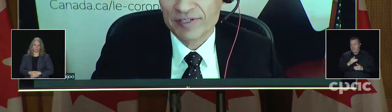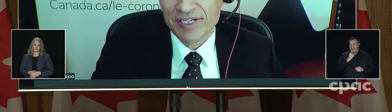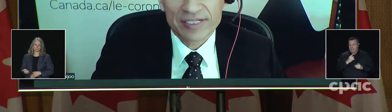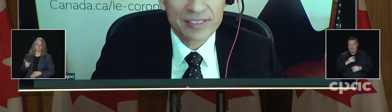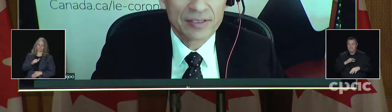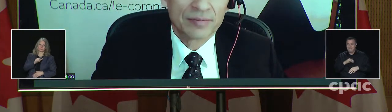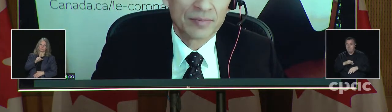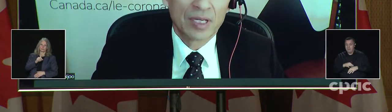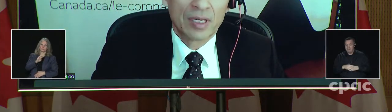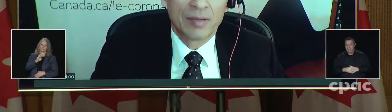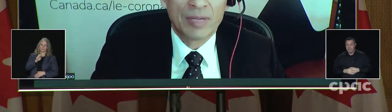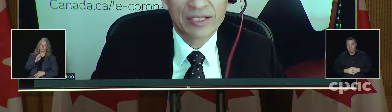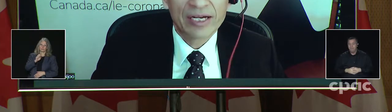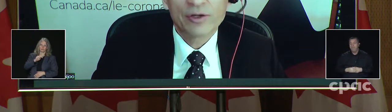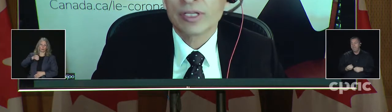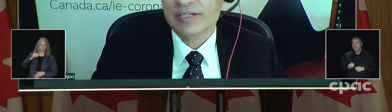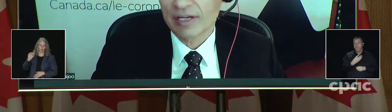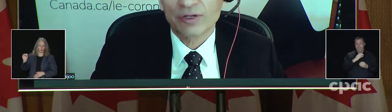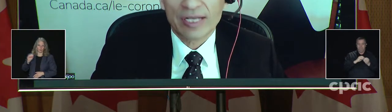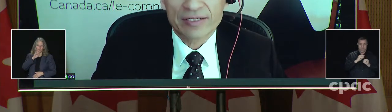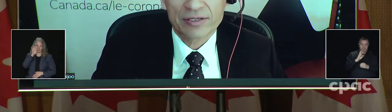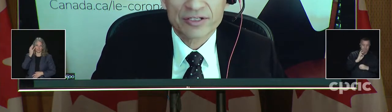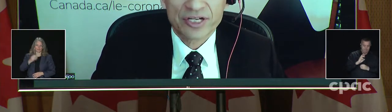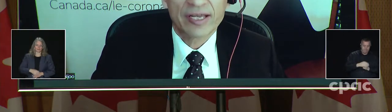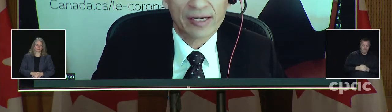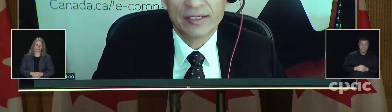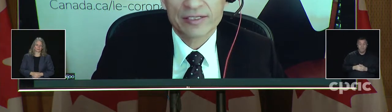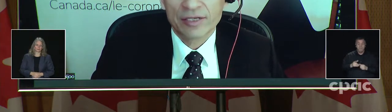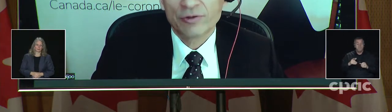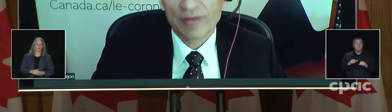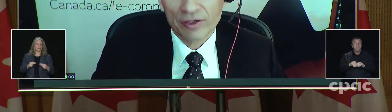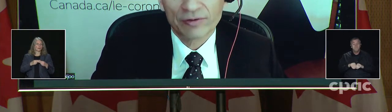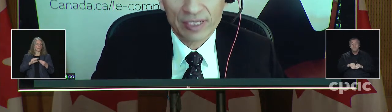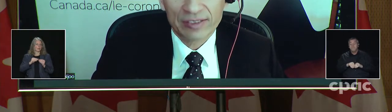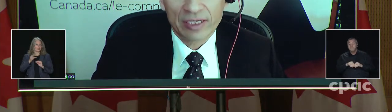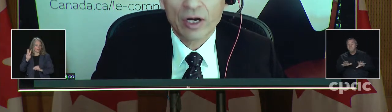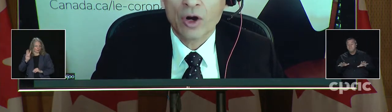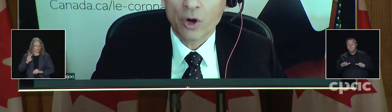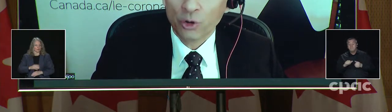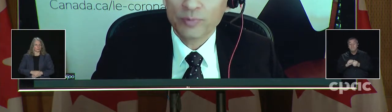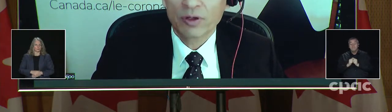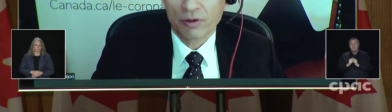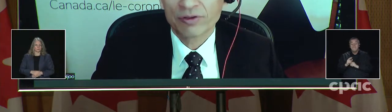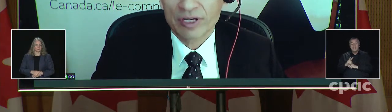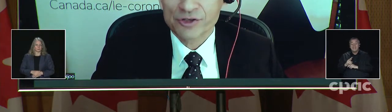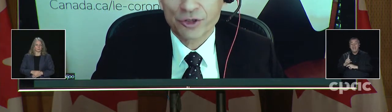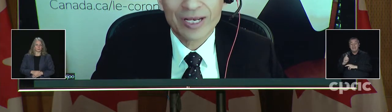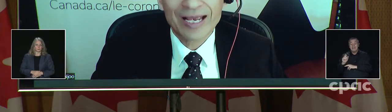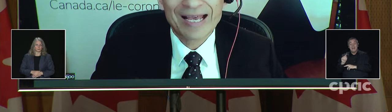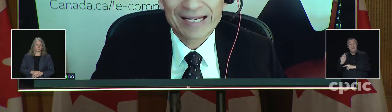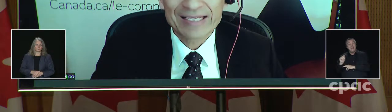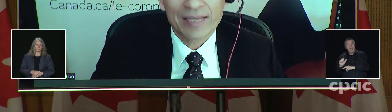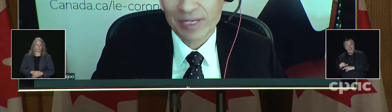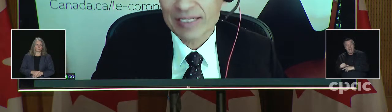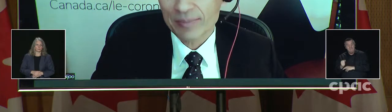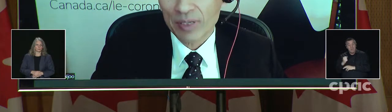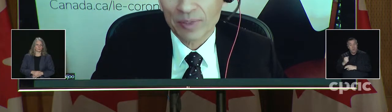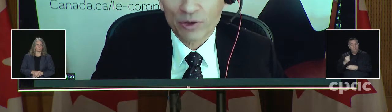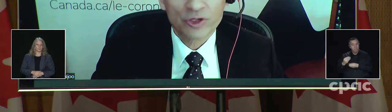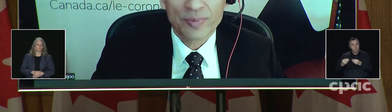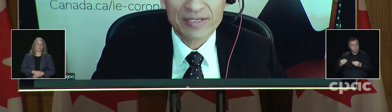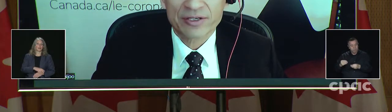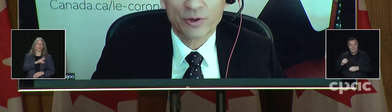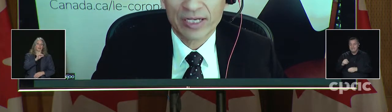Diapositive 6. Malgré que la circulation généralisée du variant Delta, hautement contagieux, reste la